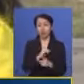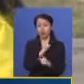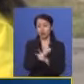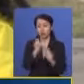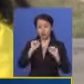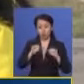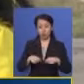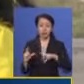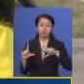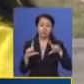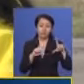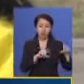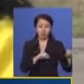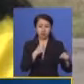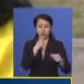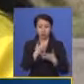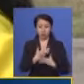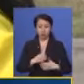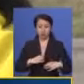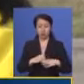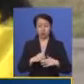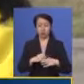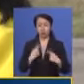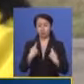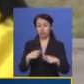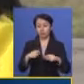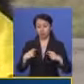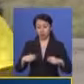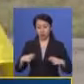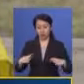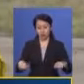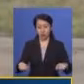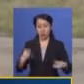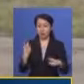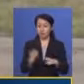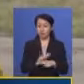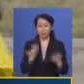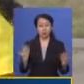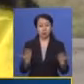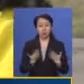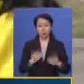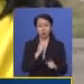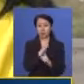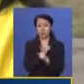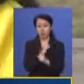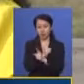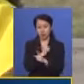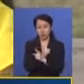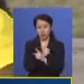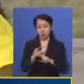можно вывозить продукцию из компартмента и реализовать ее без каких-либо ограничений. Потому